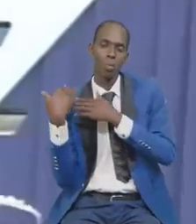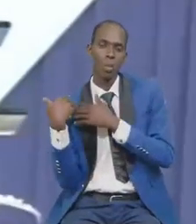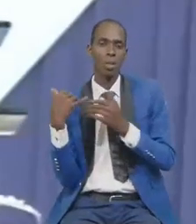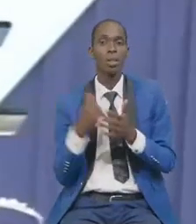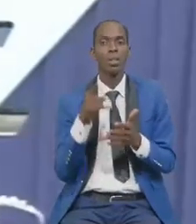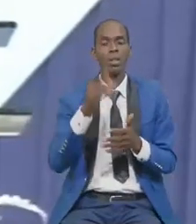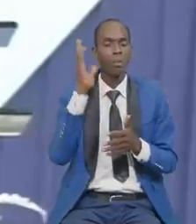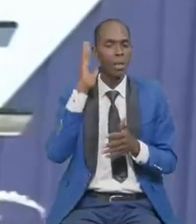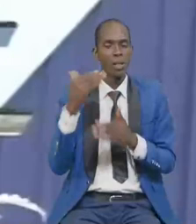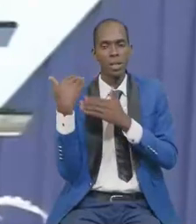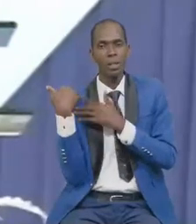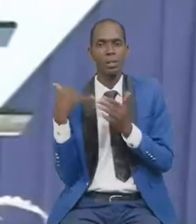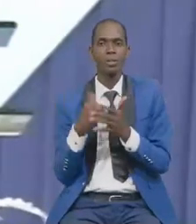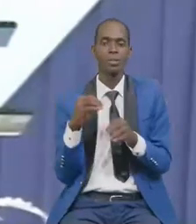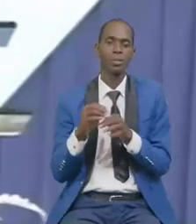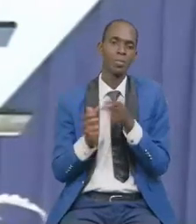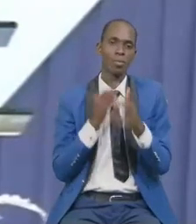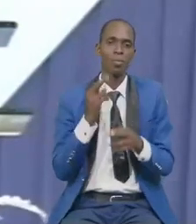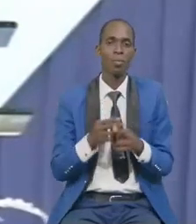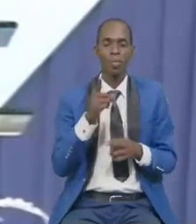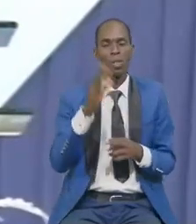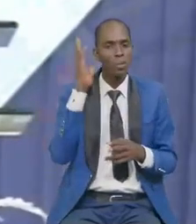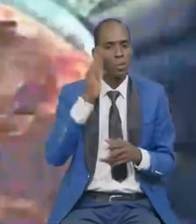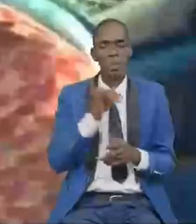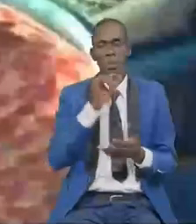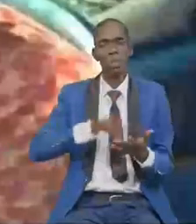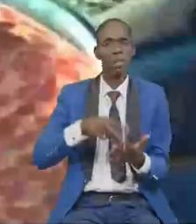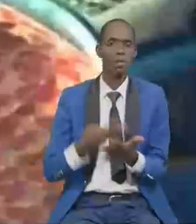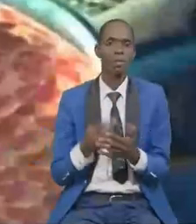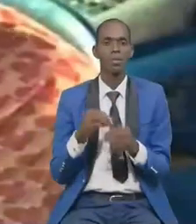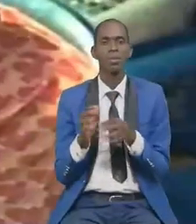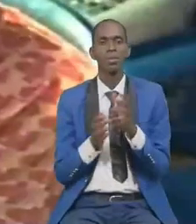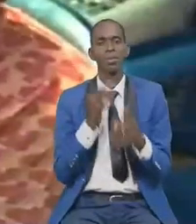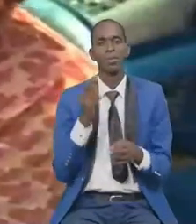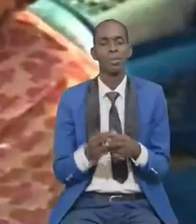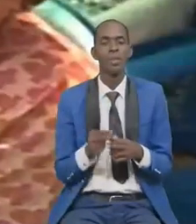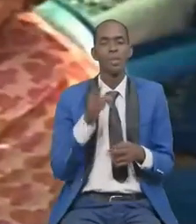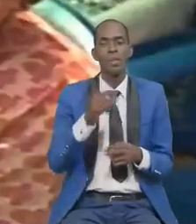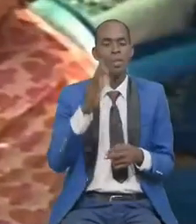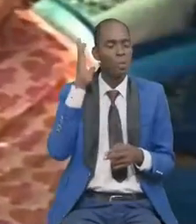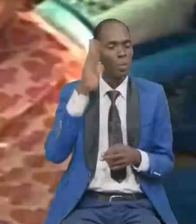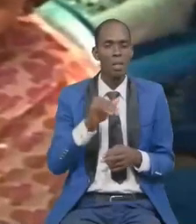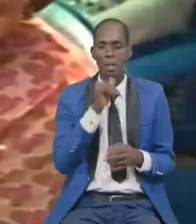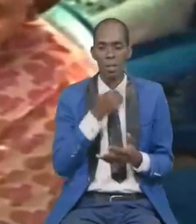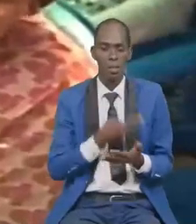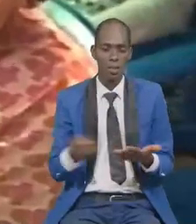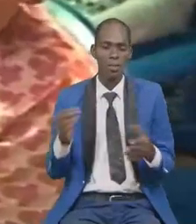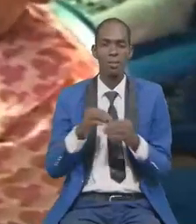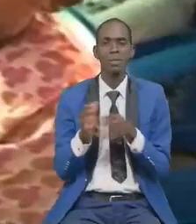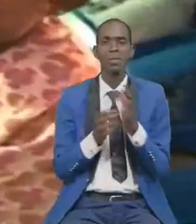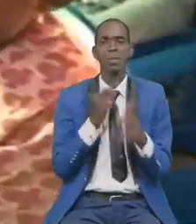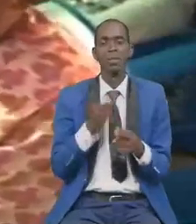supporter. Vous n'allez pas tomber. Vous n'allez pas faillir. Vous n'allez